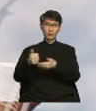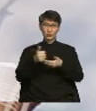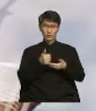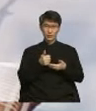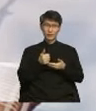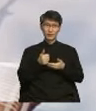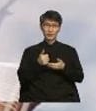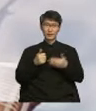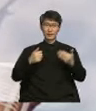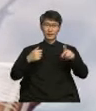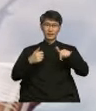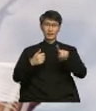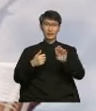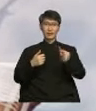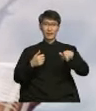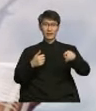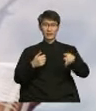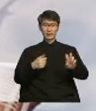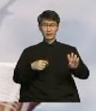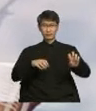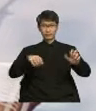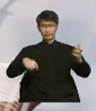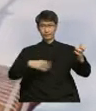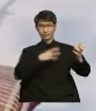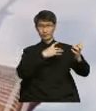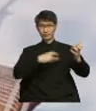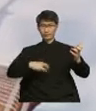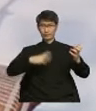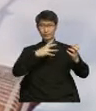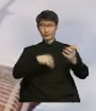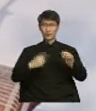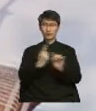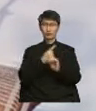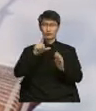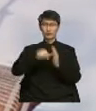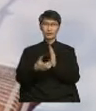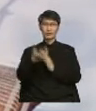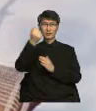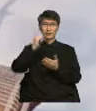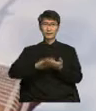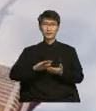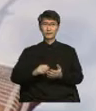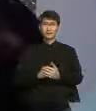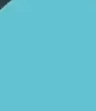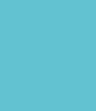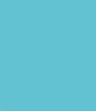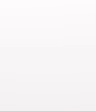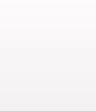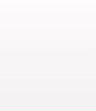이들은 가야금 연주자 조영재 씨의 공연을 통해 잠시나마 치유의 시간을 가졌습니다.